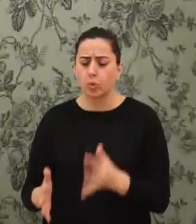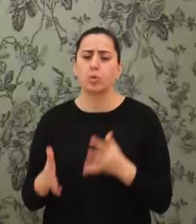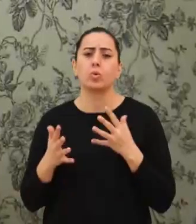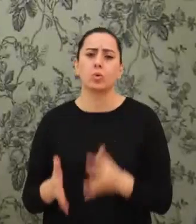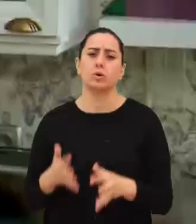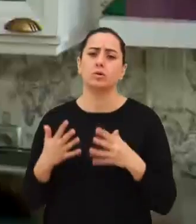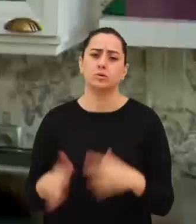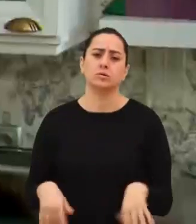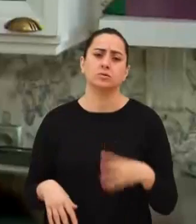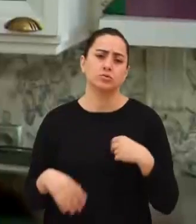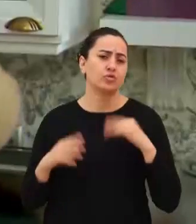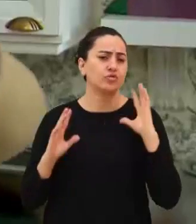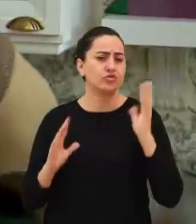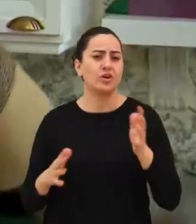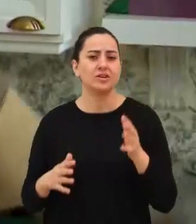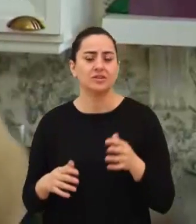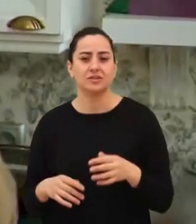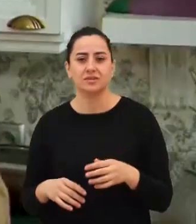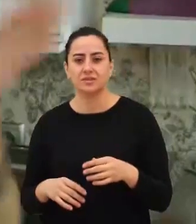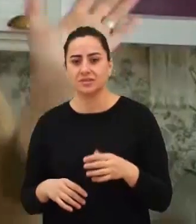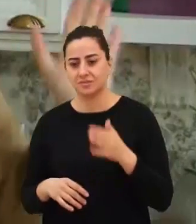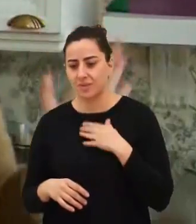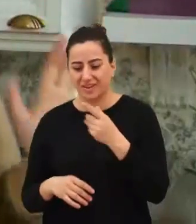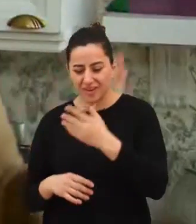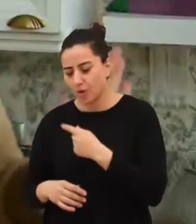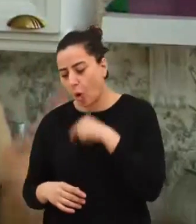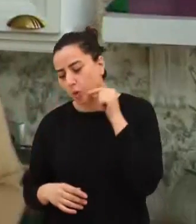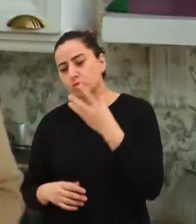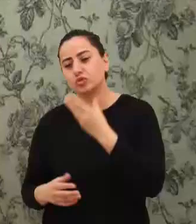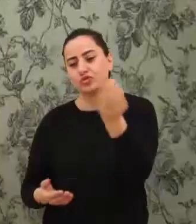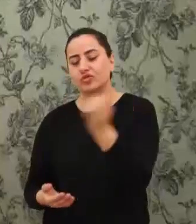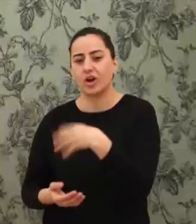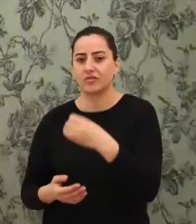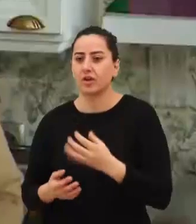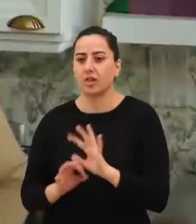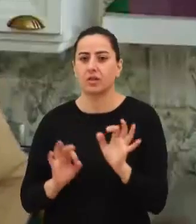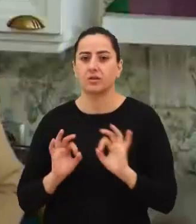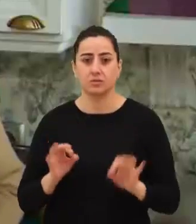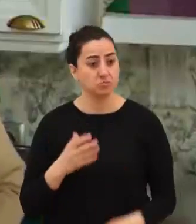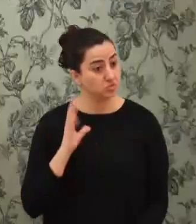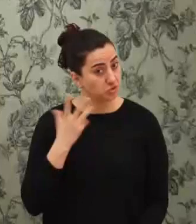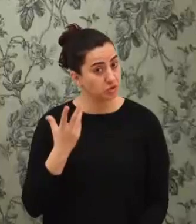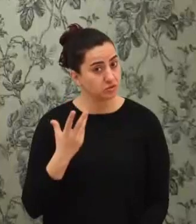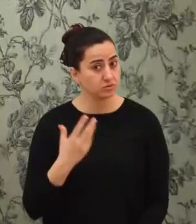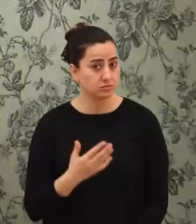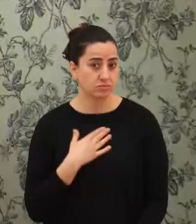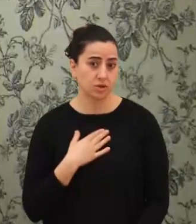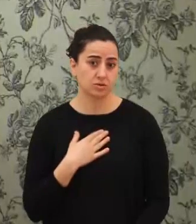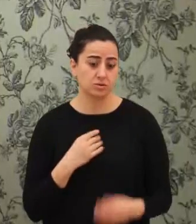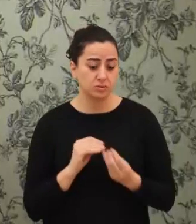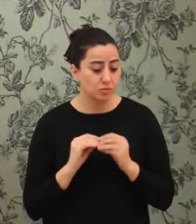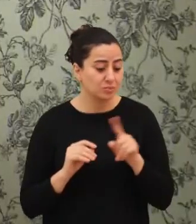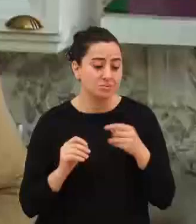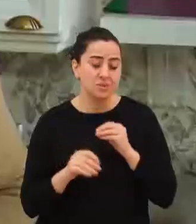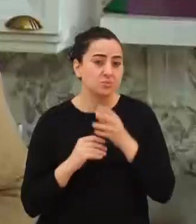gelirdi. Bir süt gelirdi. Junior'a kadar bile yetti vallahi billahi. Ha. Ne diyorsun? Vallahi ben sorun yaşamadığım için bu